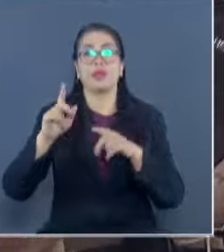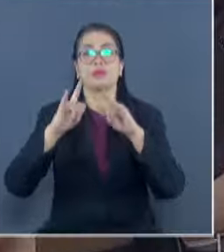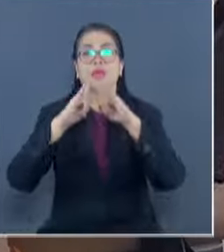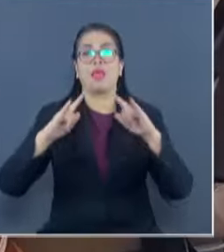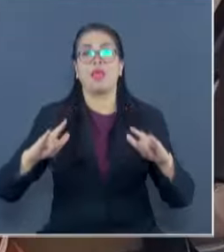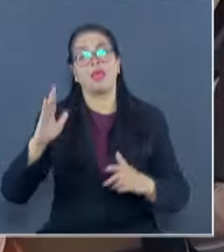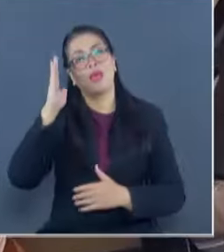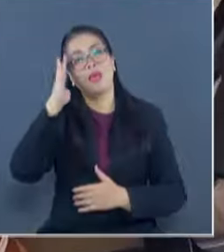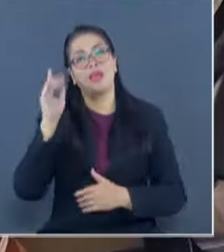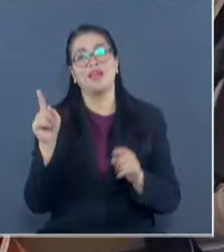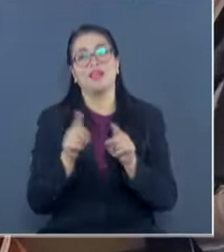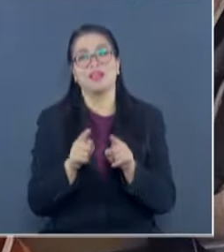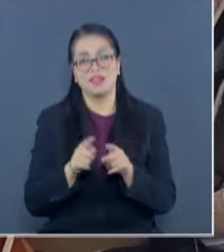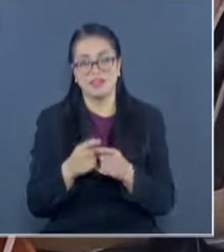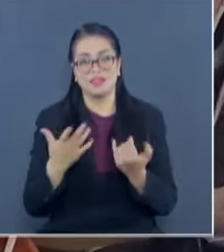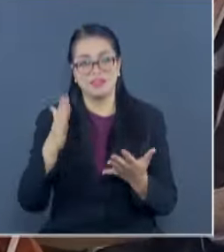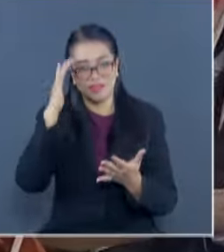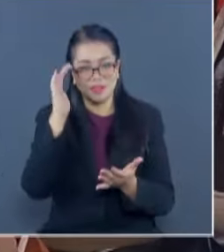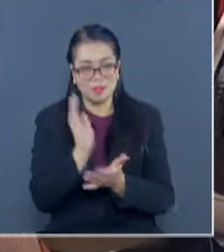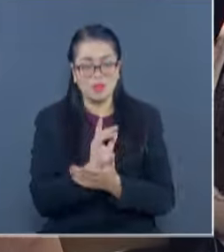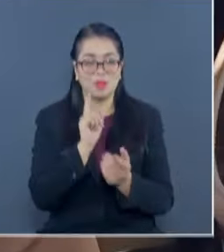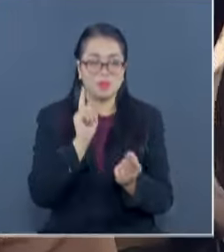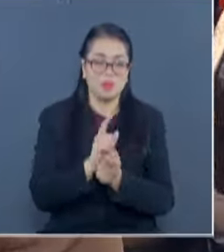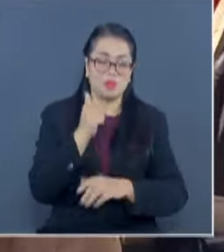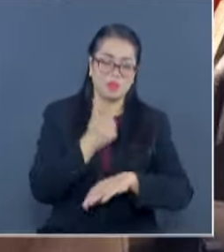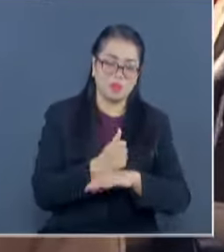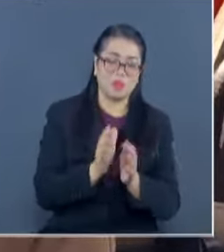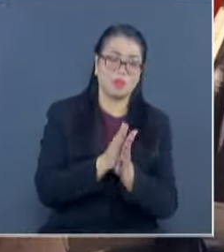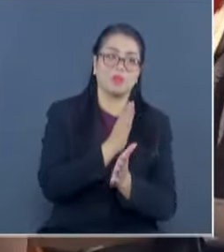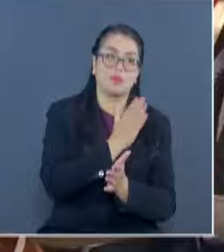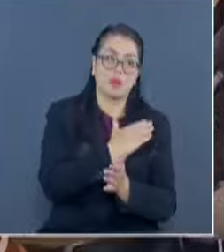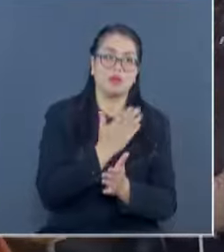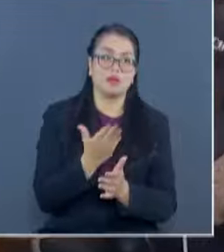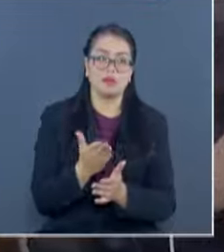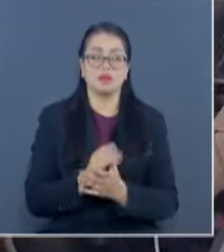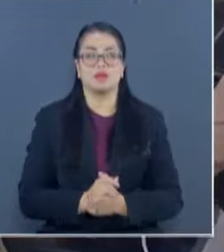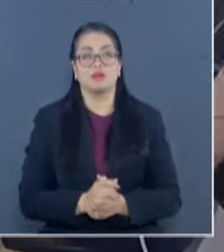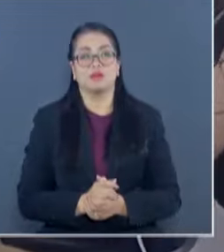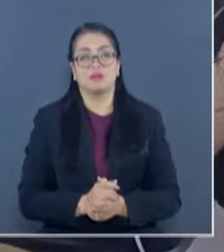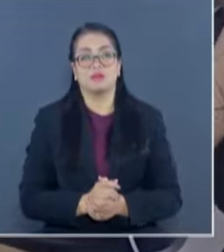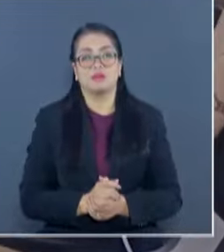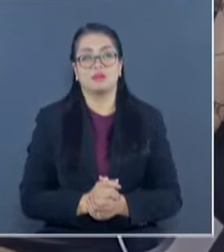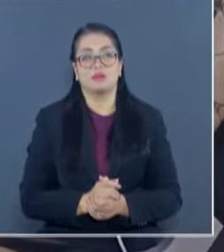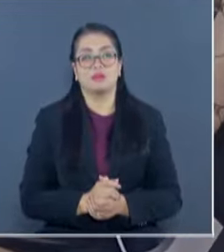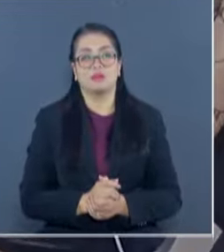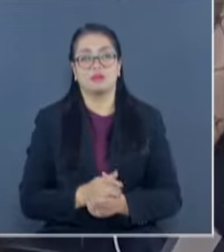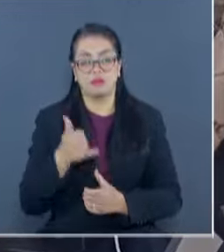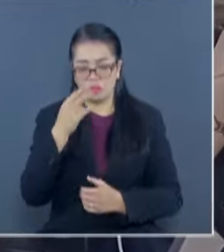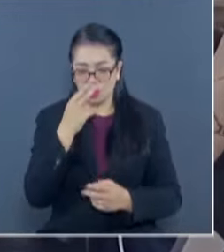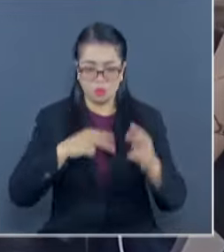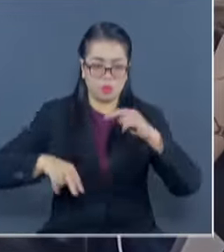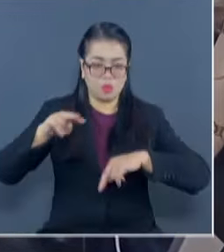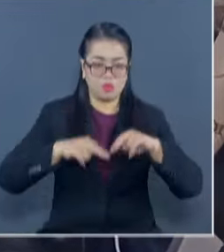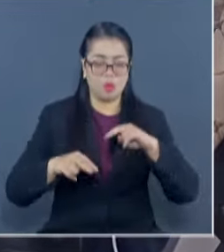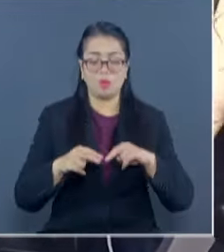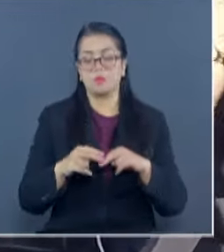ากซึ่งปรากฏเรื่องนี้นอกจากตำรวจเองแล้วก็เจ้าคณะอำเภอเองฮะคุณเอสนาแกที่เป็นมือปราบพระปลอมก็เข้าไปตรวจสอ